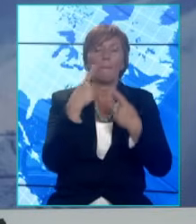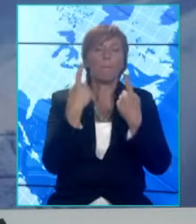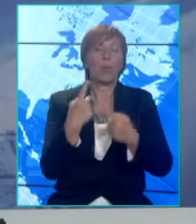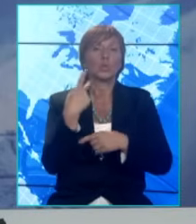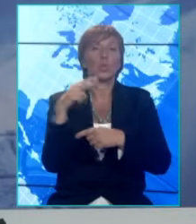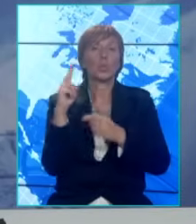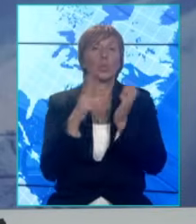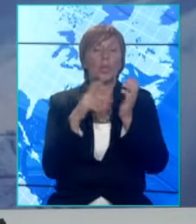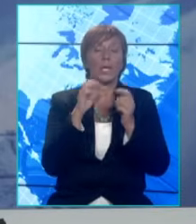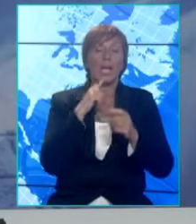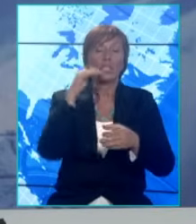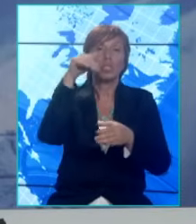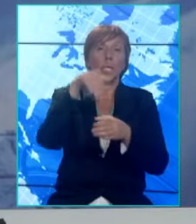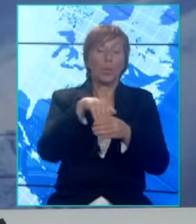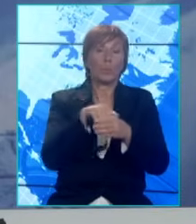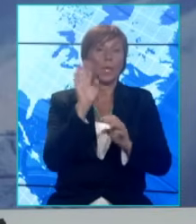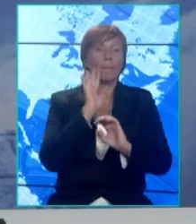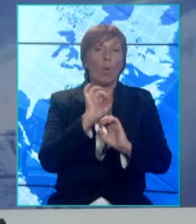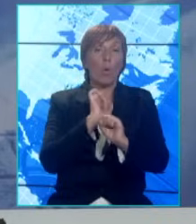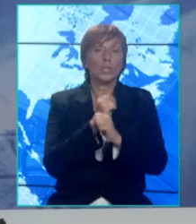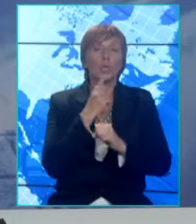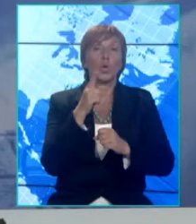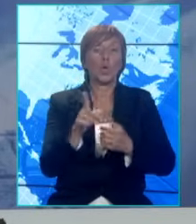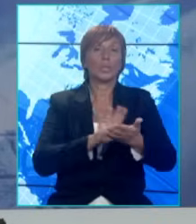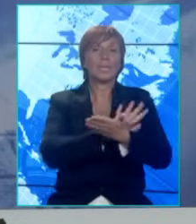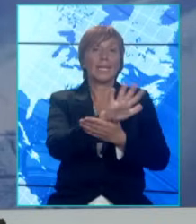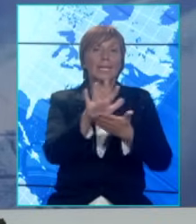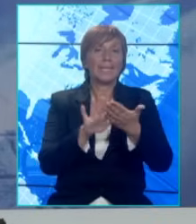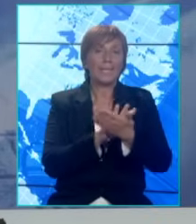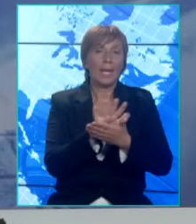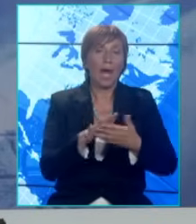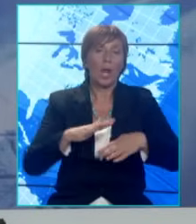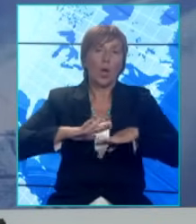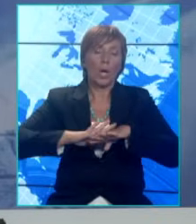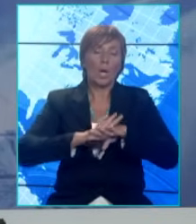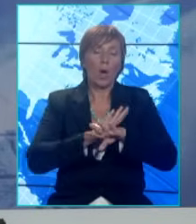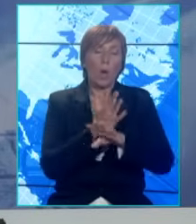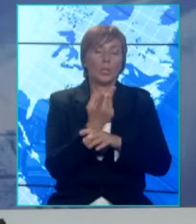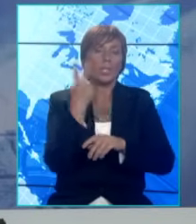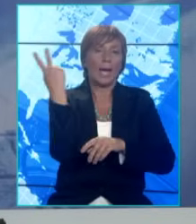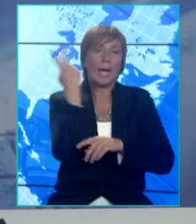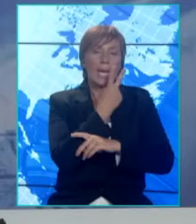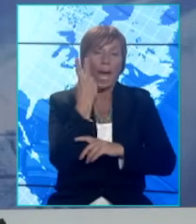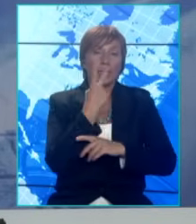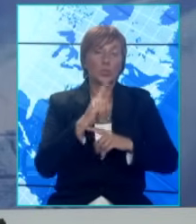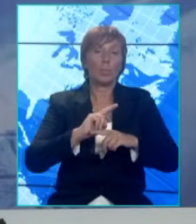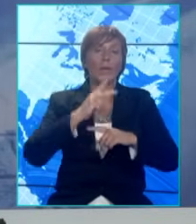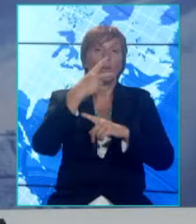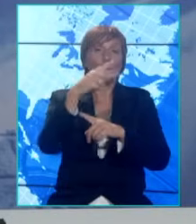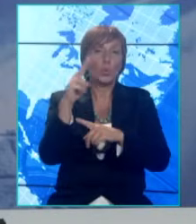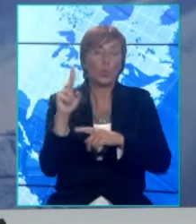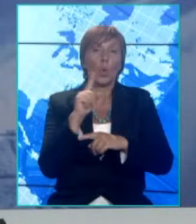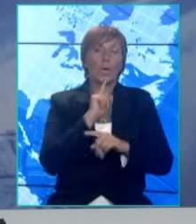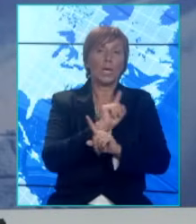način nego da i unutar Bosne i Hercegovine kroz dijalog, empatiju, razumijevanje drugog i